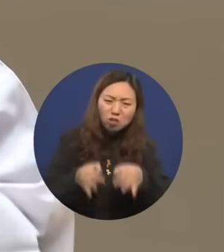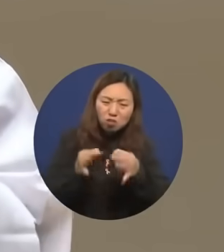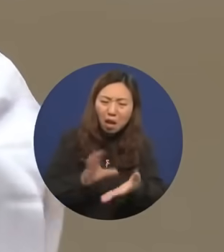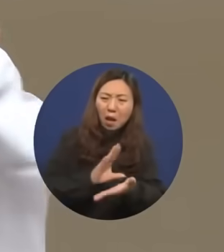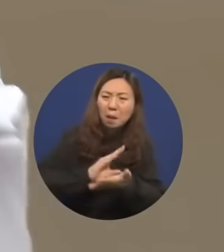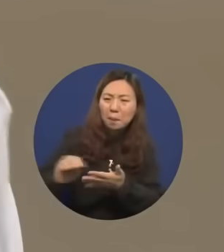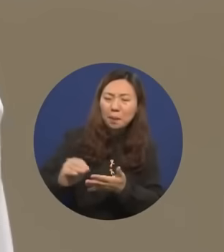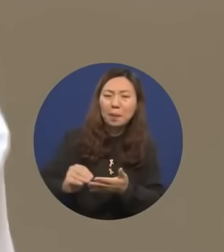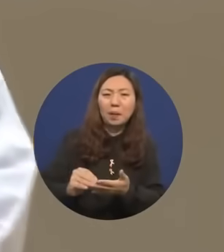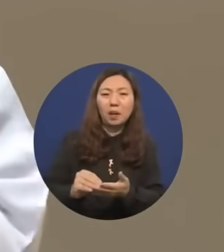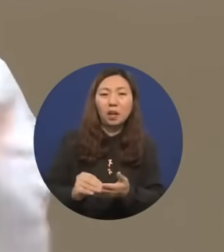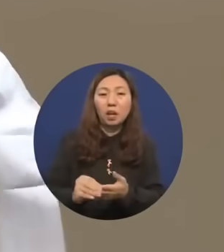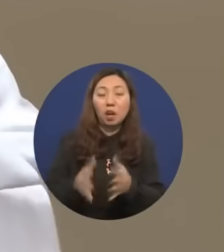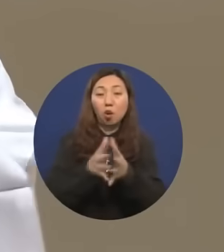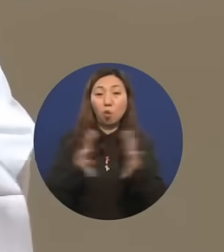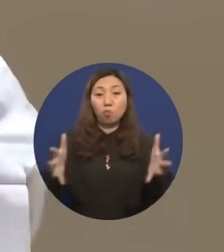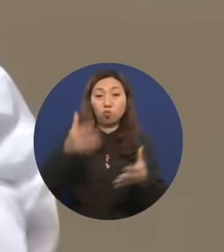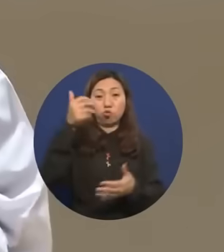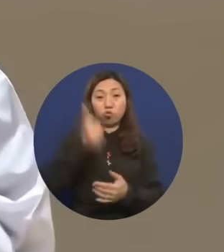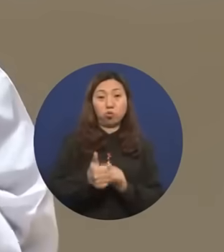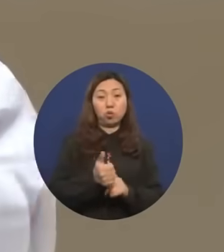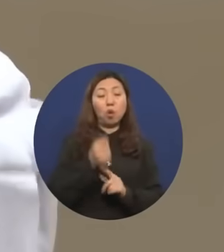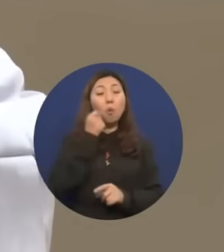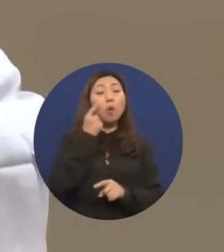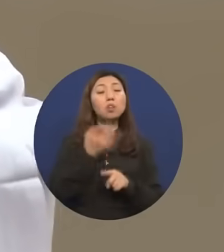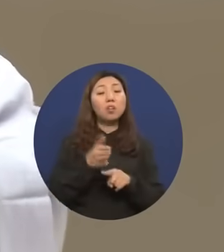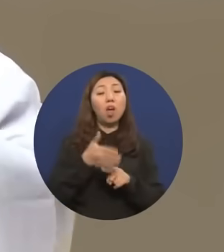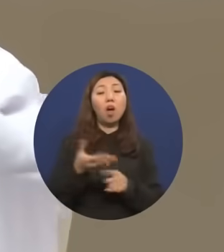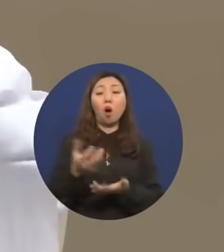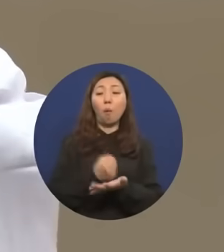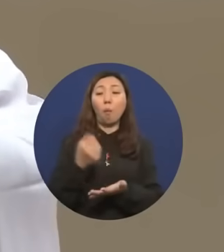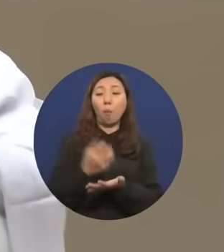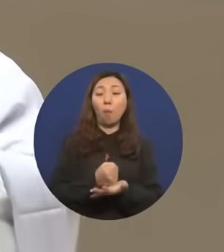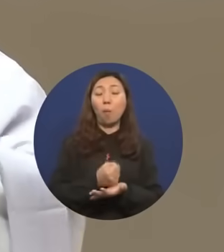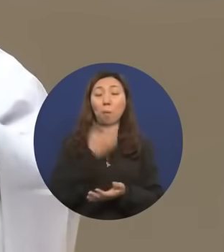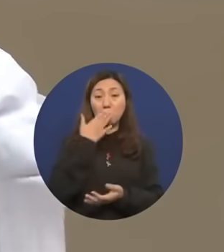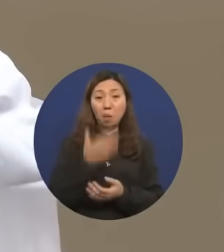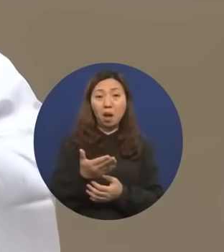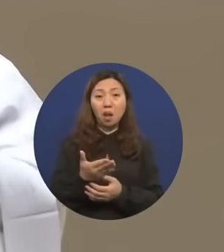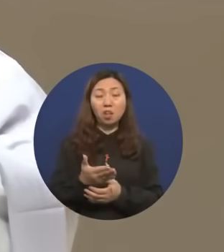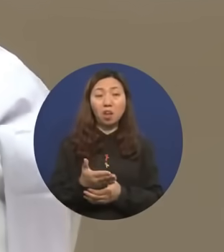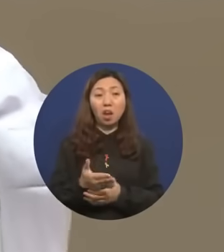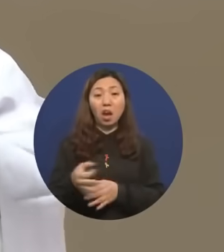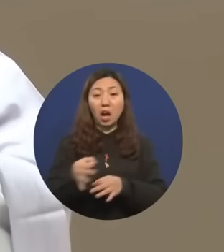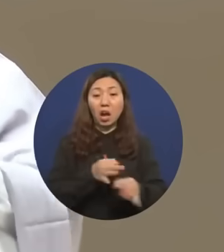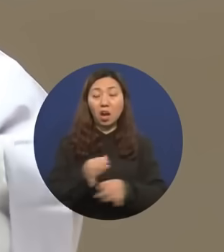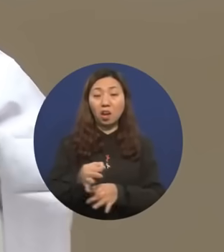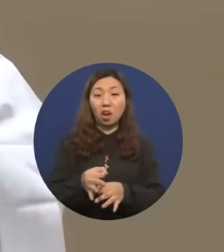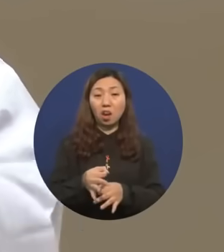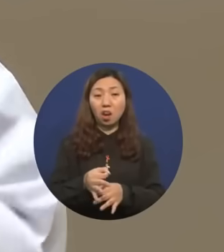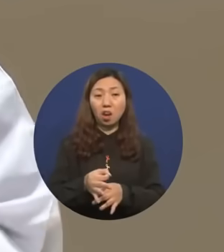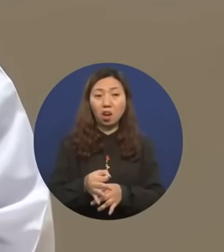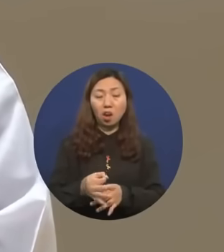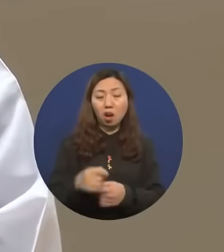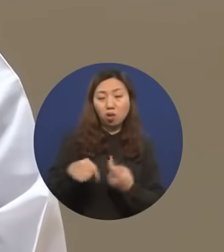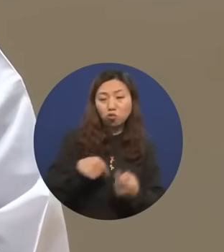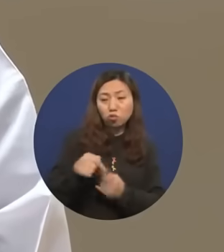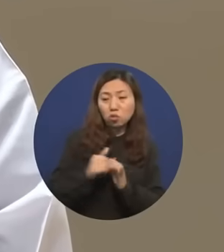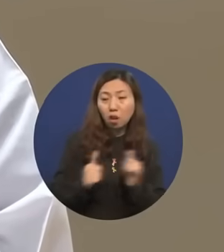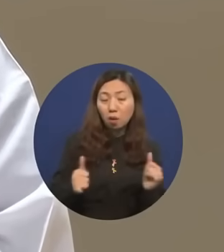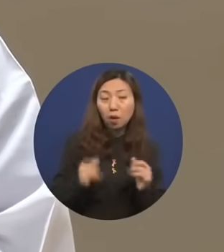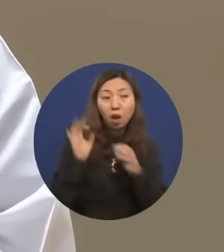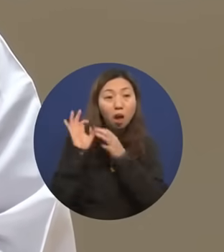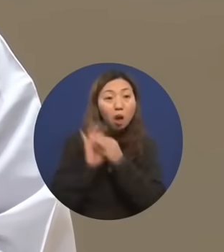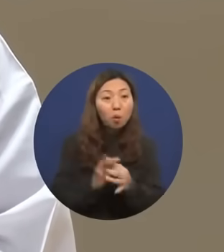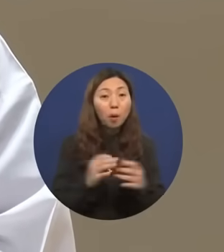그래요. 그러니까 건물 주인은 월세를 받지만 거기에 가게 주인은 그 가게 하는 사람은 계속 1년마다 바뀌는